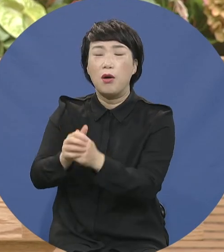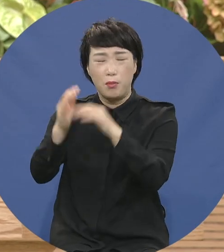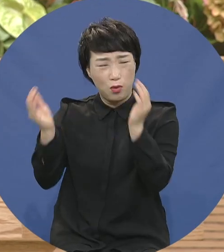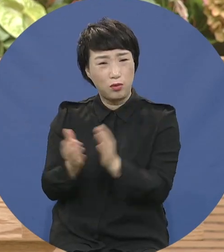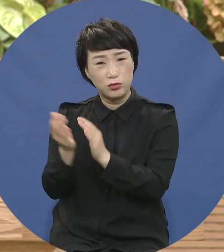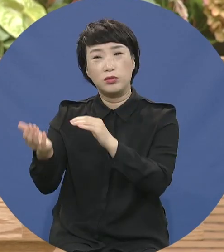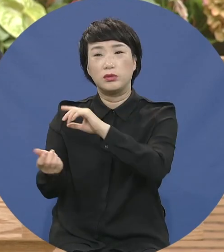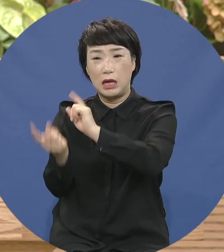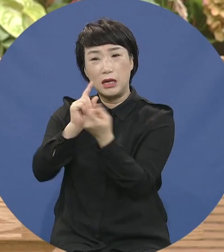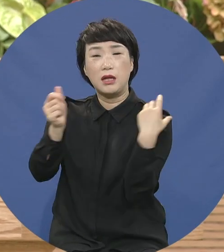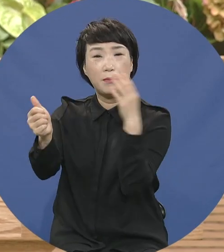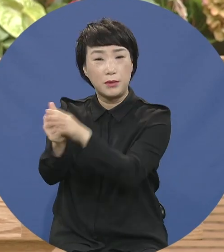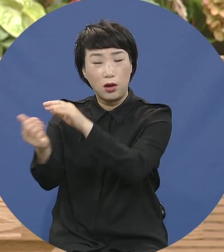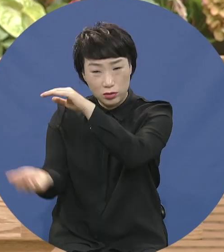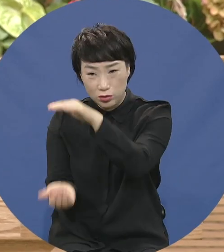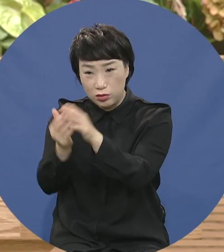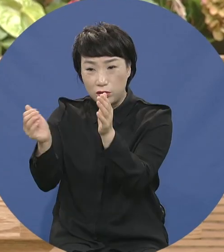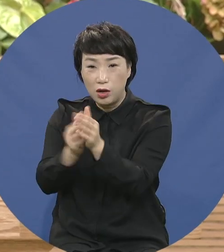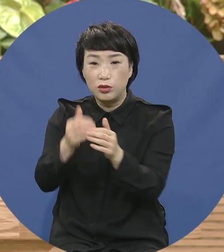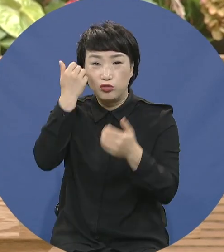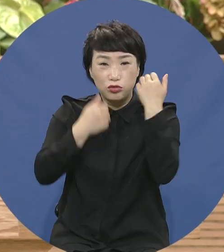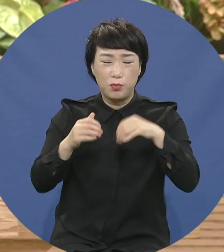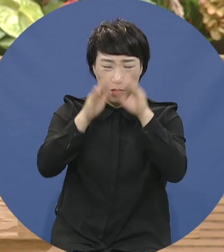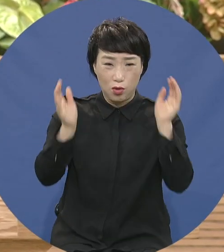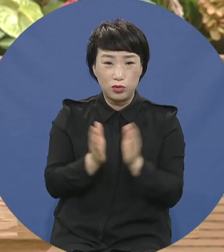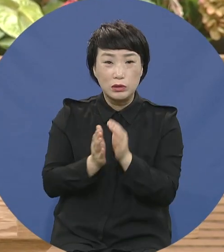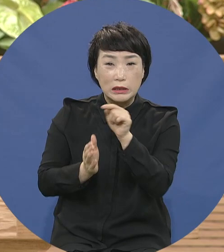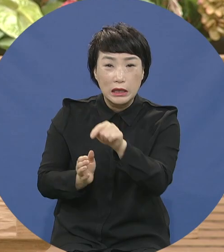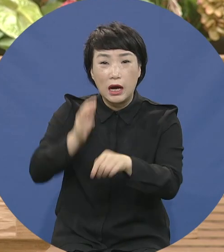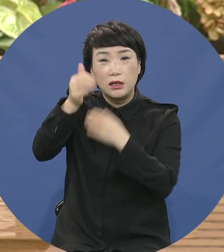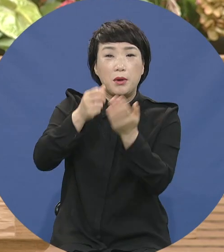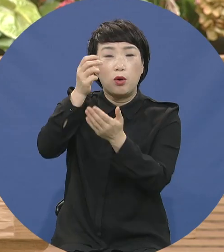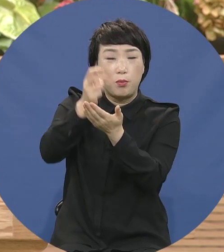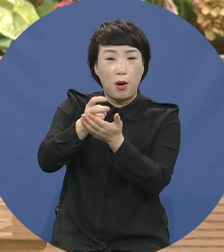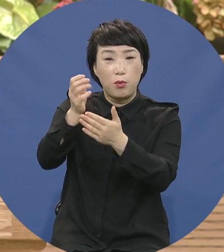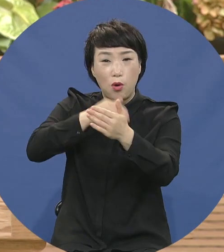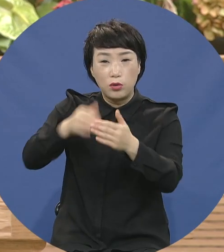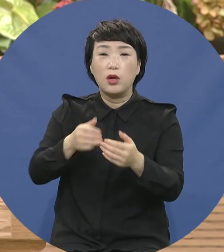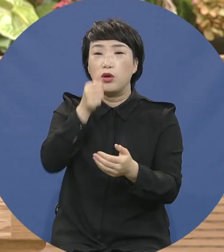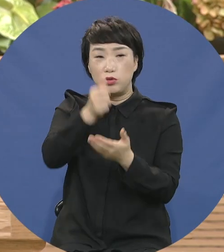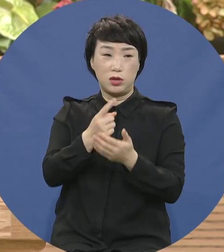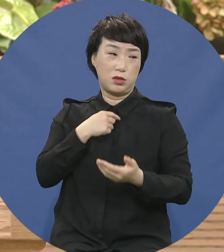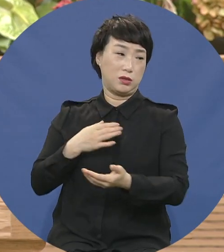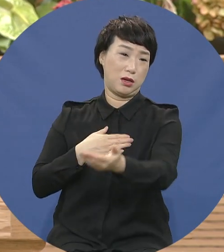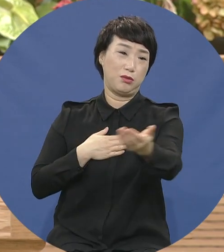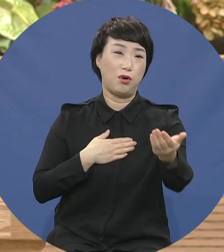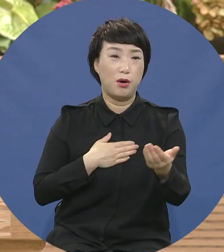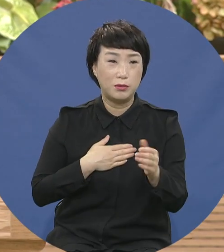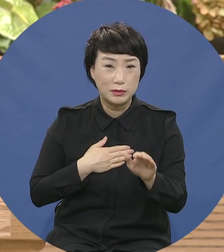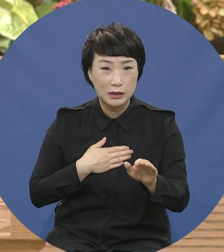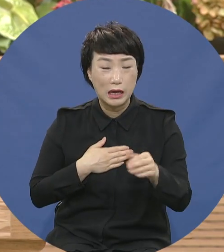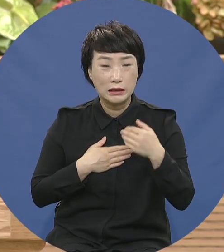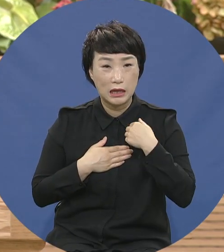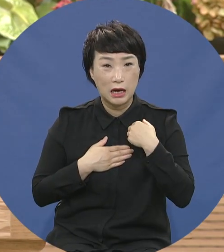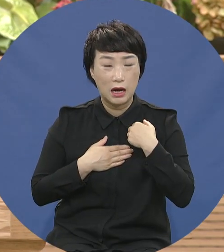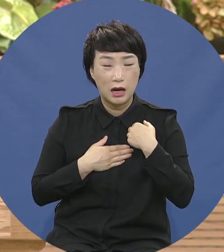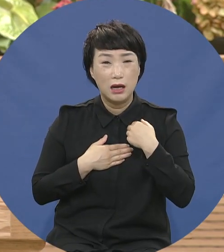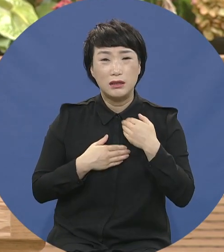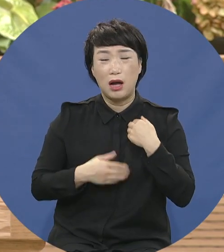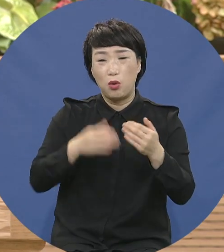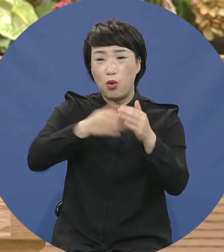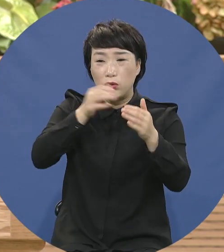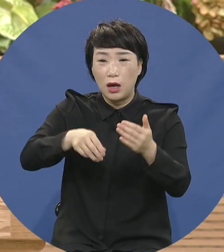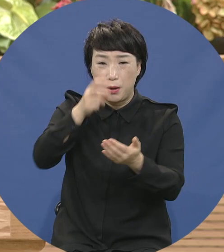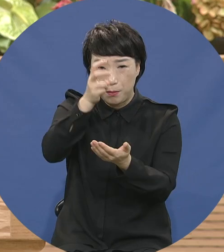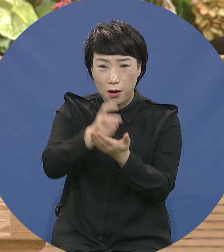이루었으니, 그러므로 누구든지 공의의 법 앞에서 범죄한 자요, 자신이 나는